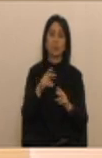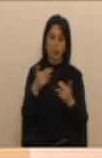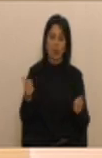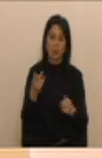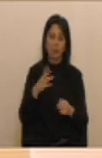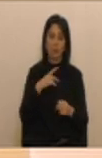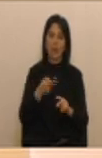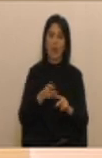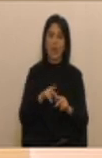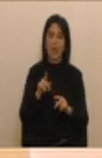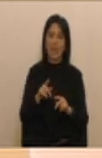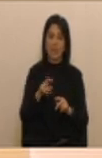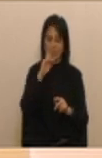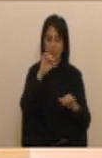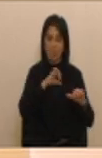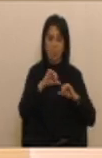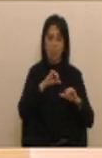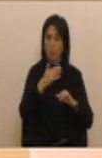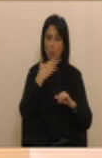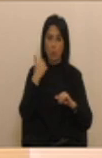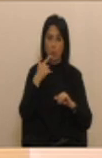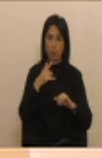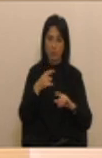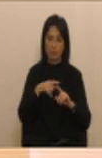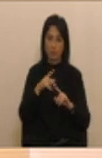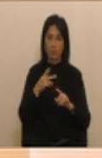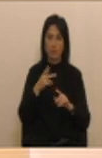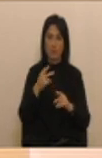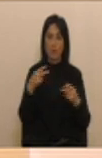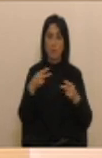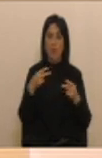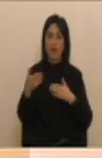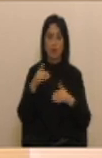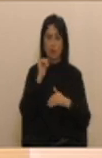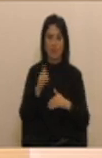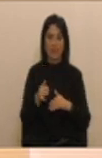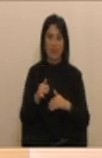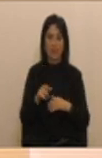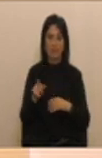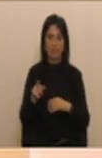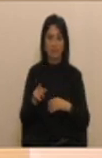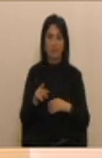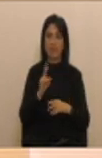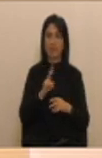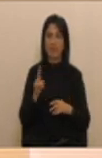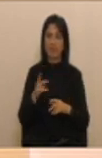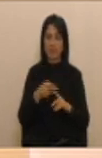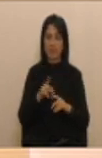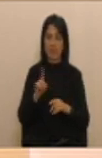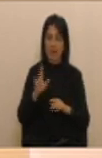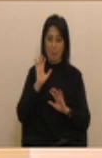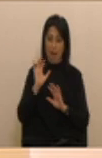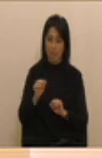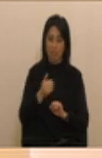ეს მონანიების არარსებობა ძალიან ართულებს პარტნიორობას ნაციონალურ მოძრაობასთან. ვინაიდან იმისთვის, რომ შენ რაღაც